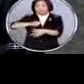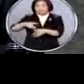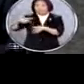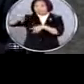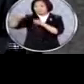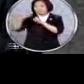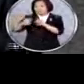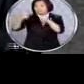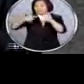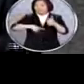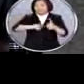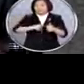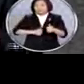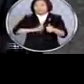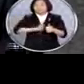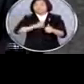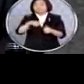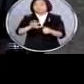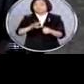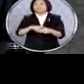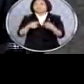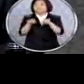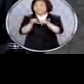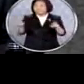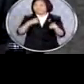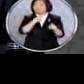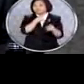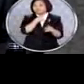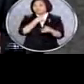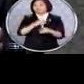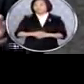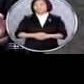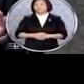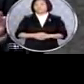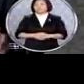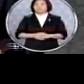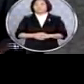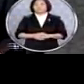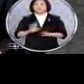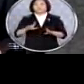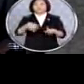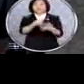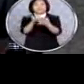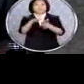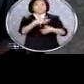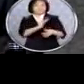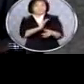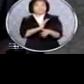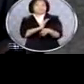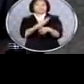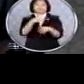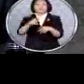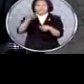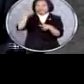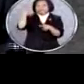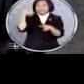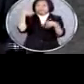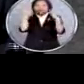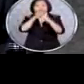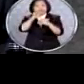意，用和平发展作为前提，要用耐心来化解过去的误